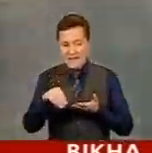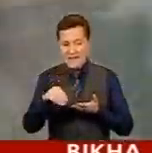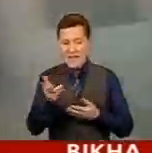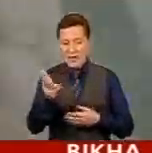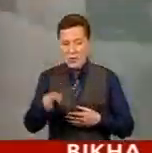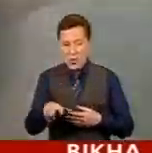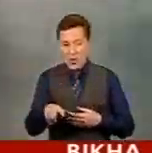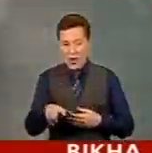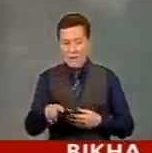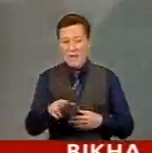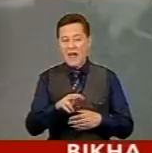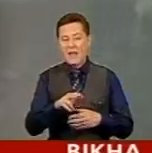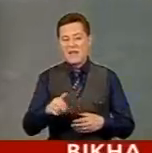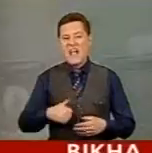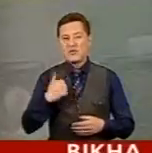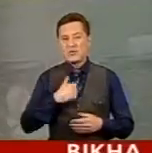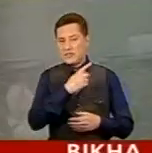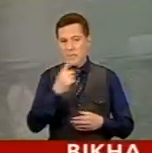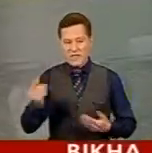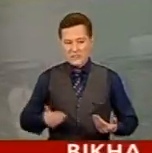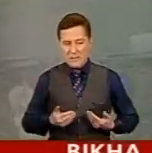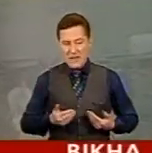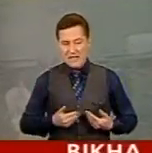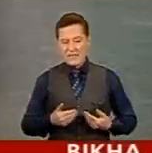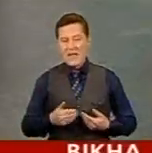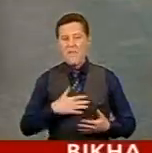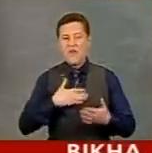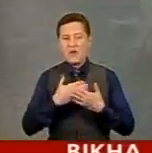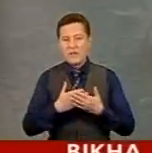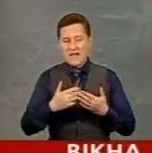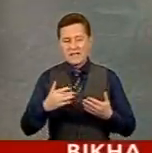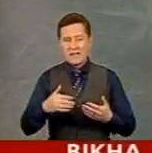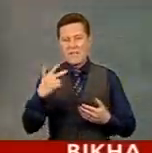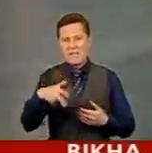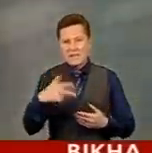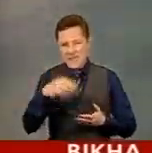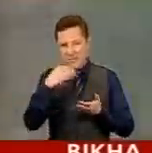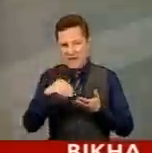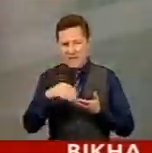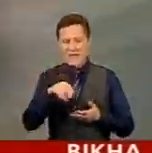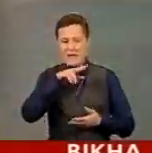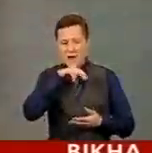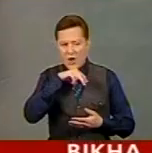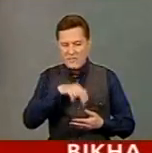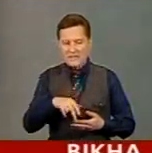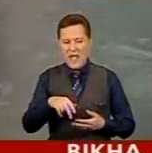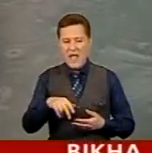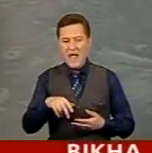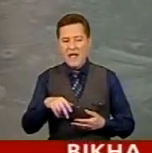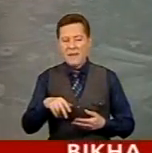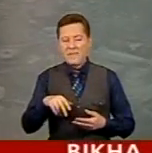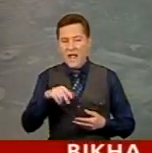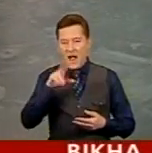их троє. Ганна хизується першими мешканцями волонтерської ферми. Три десятки курей, поросята, коза Зірка, качур та дві